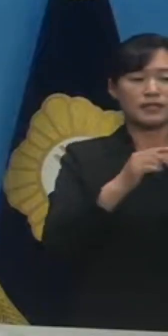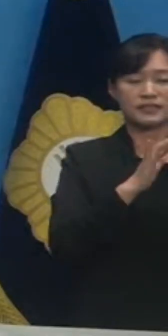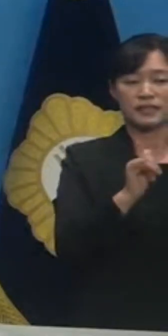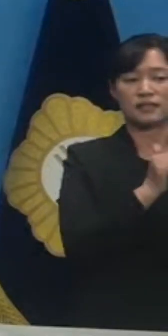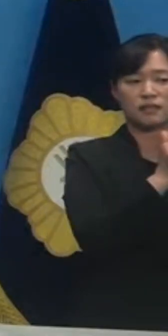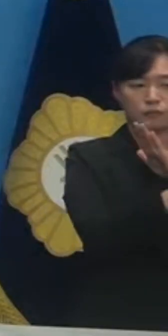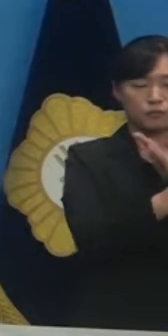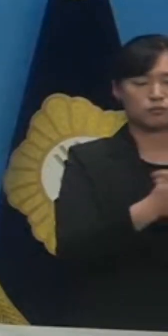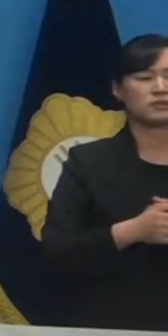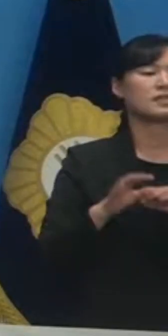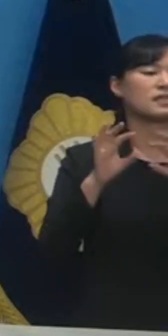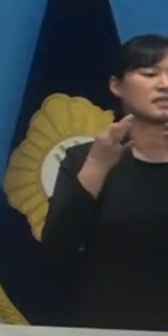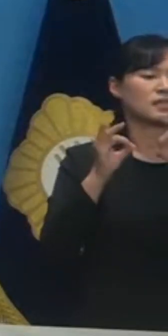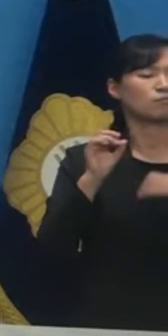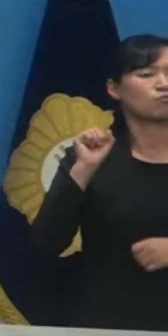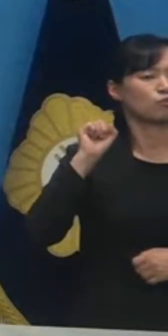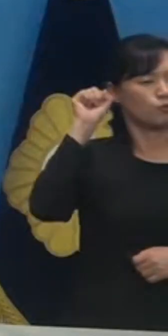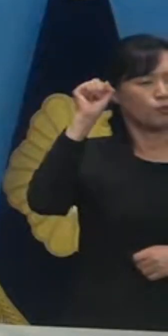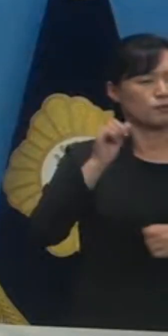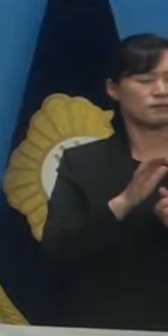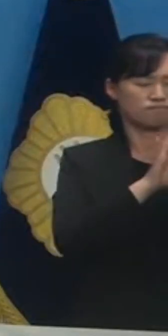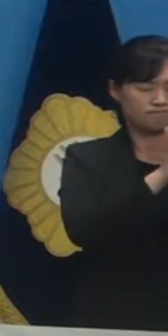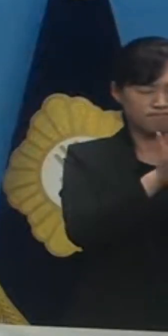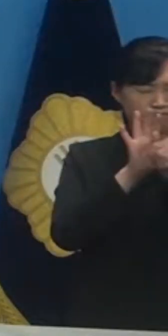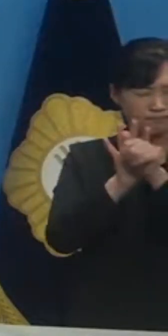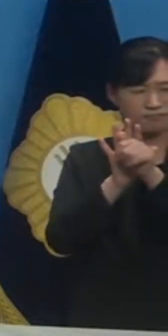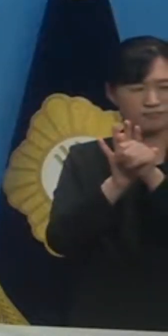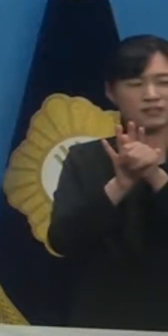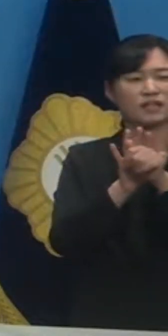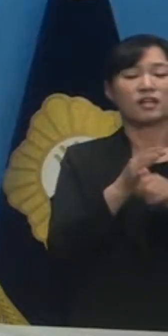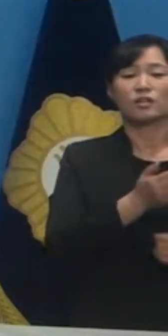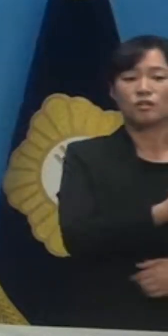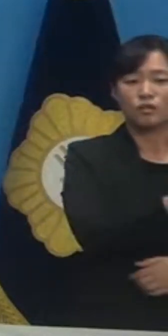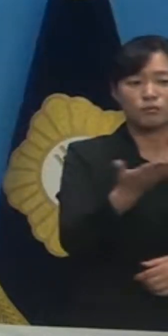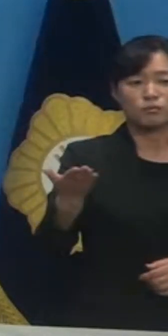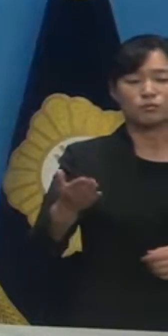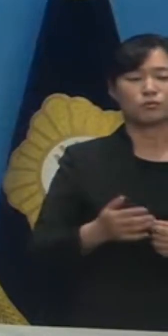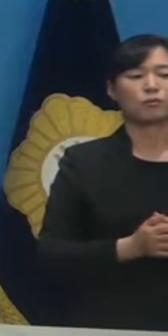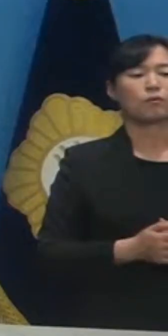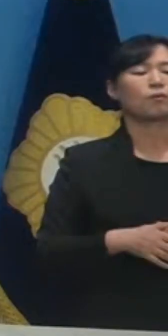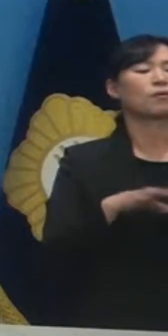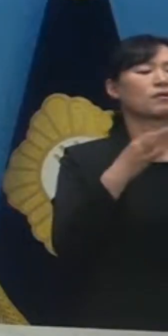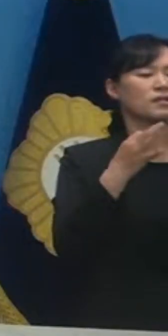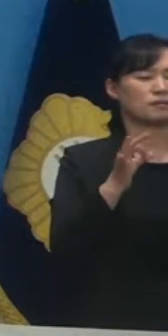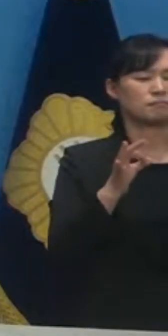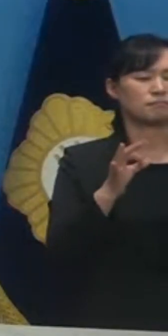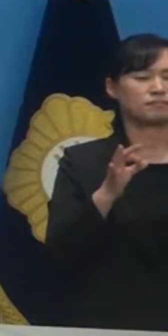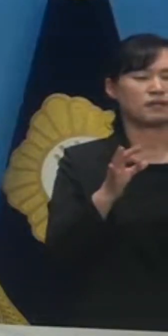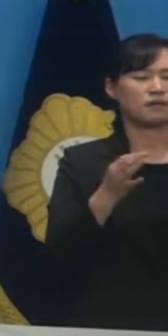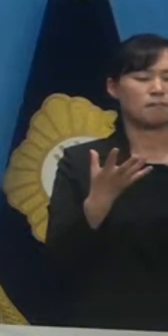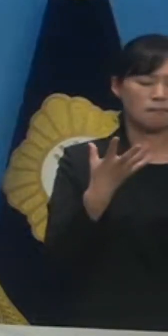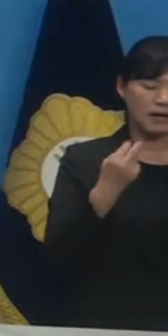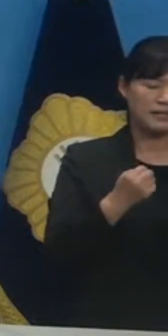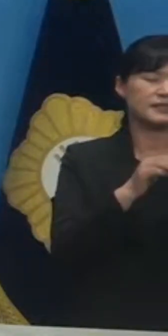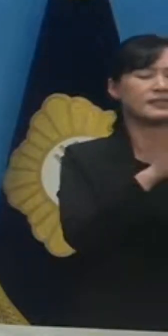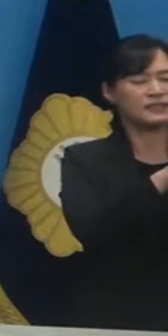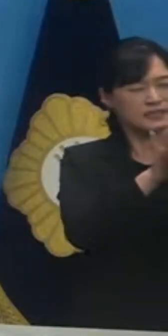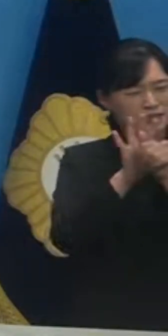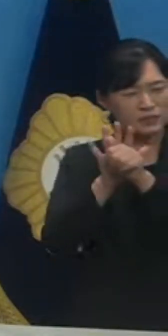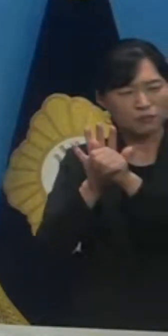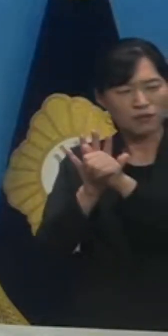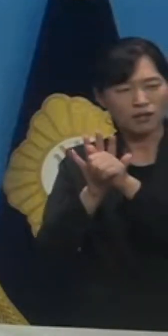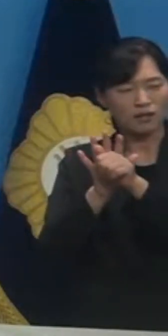대표들은 김문수 후보를 지지하오니 여러분들은 김문수 후보에게 많은